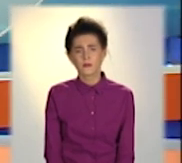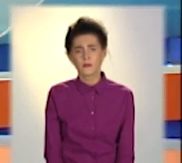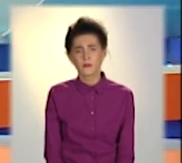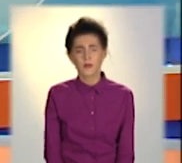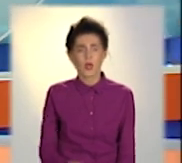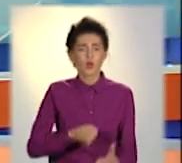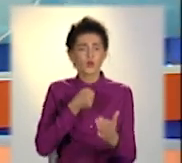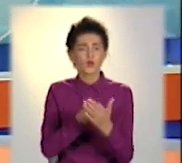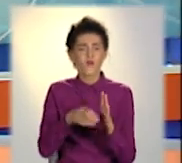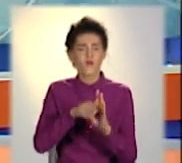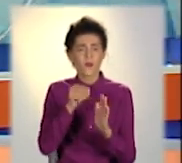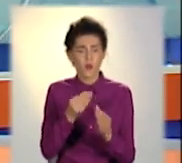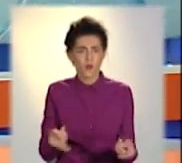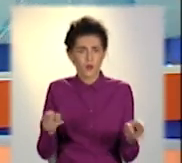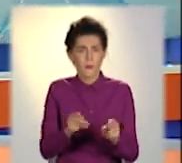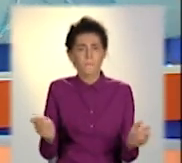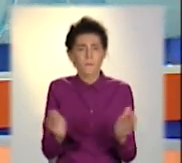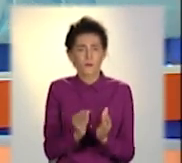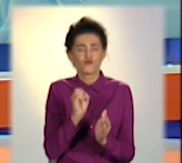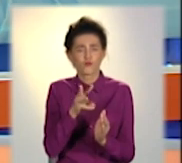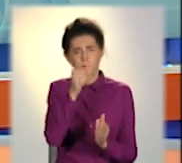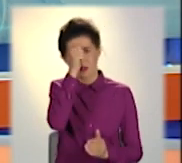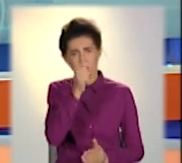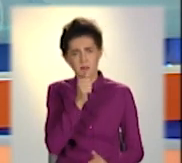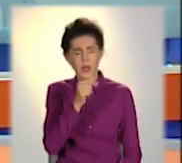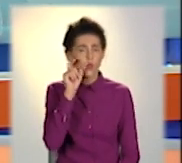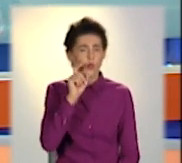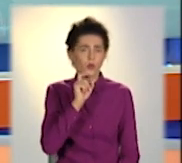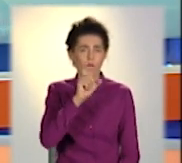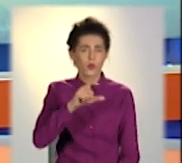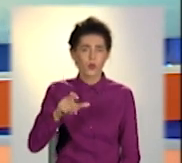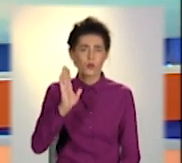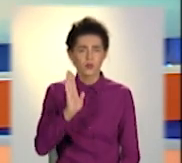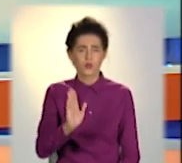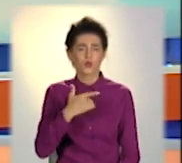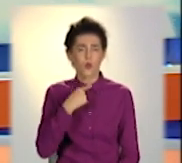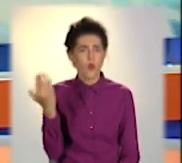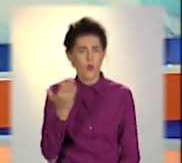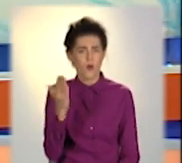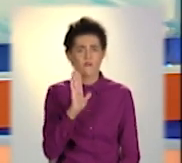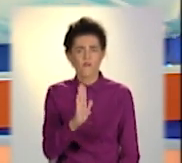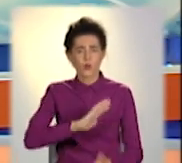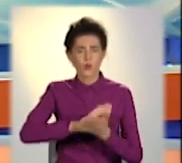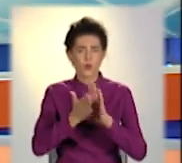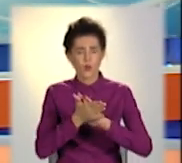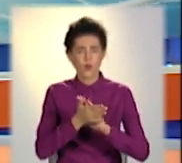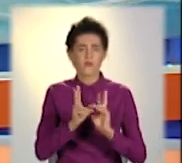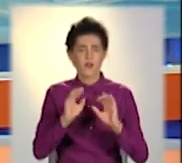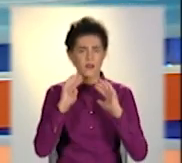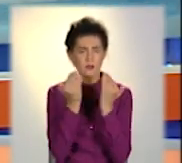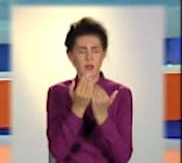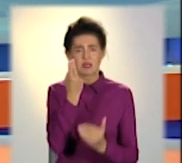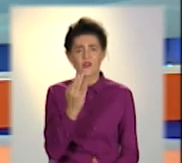До виборів менше місяця. Українці вперше голосуватимуть в умовах карантину. В ЦВК розповіли, як ми з